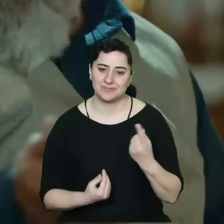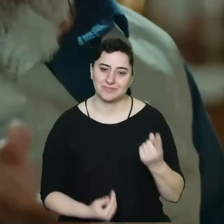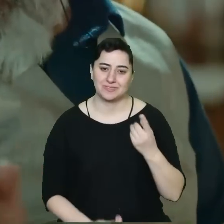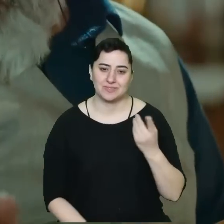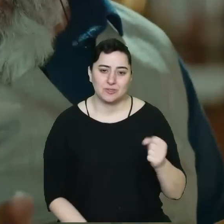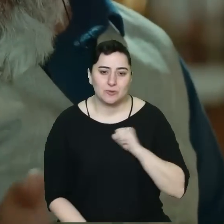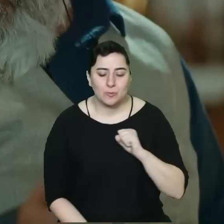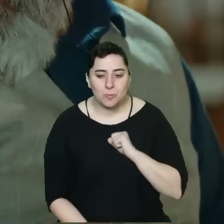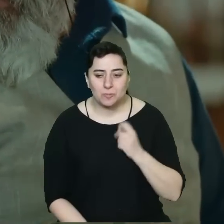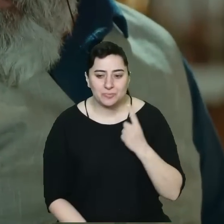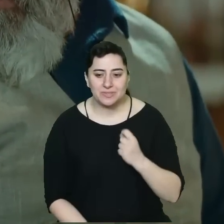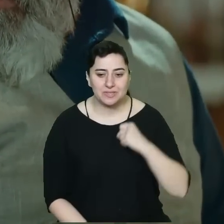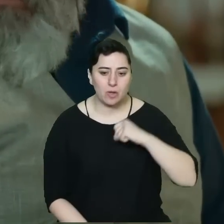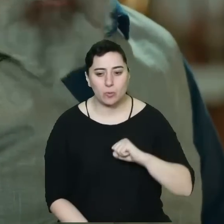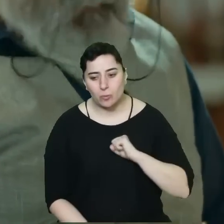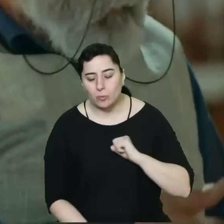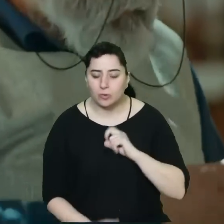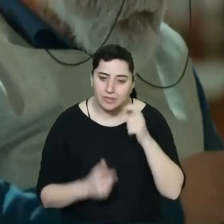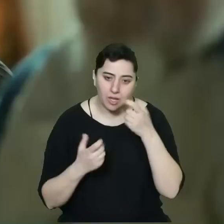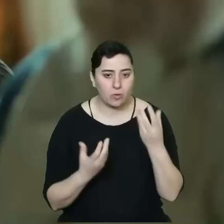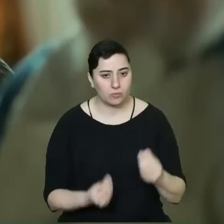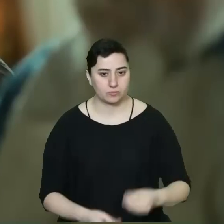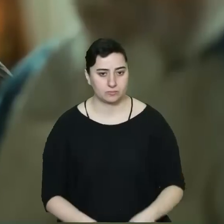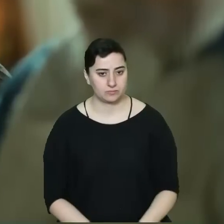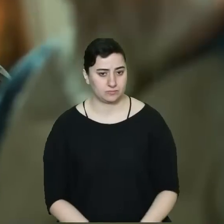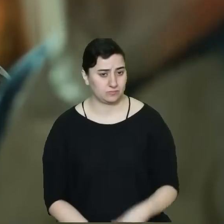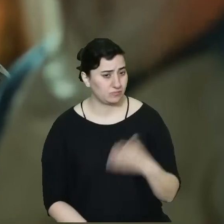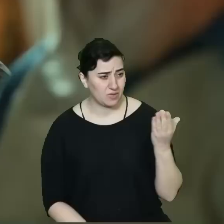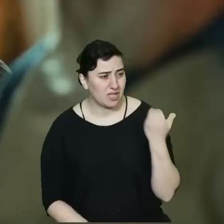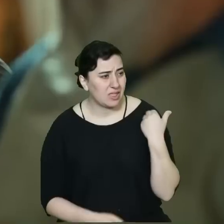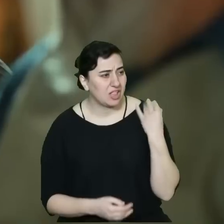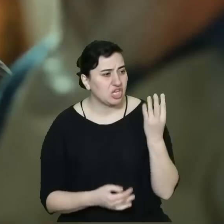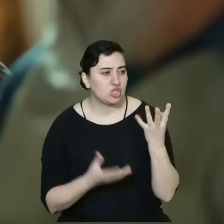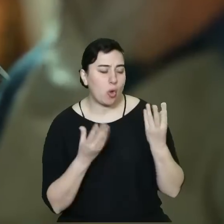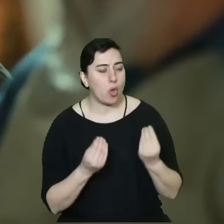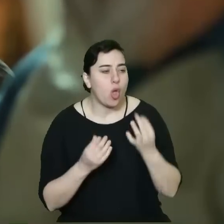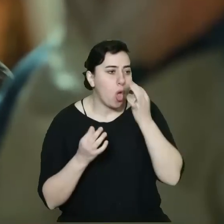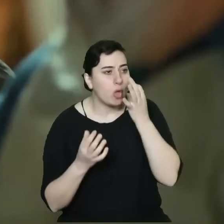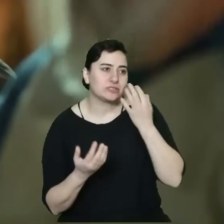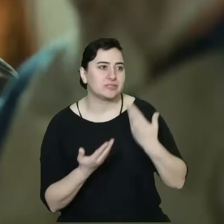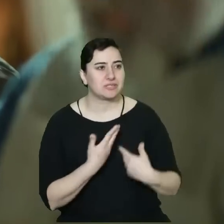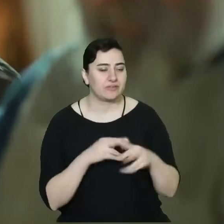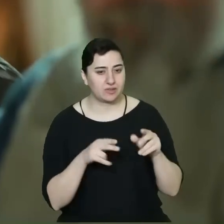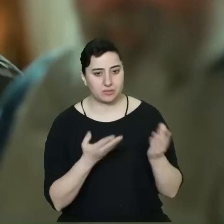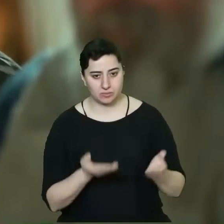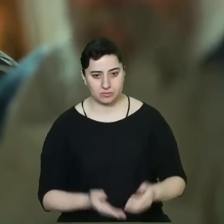bu da korkuyor işte bir nankörlük yapmasın diye. Sanırsın yeni nişanlandılar da